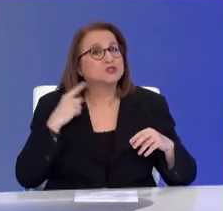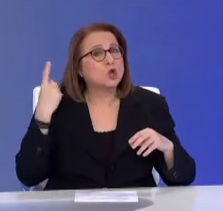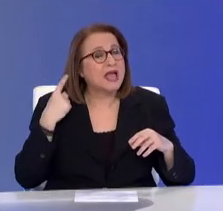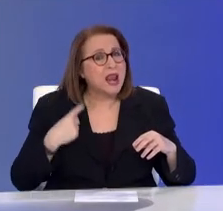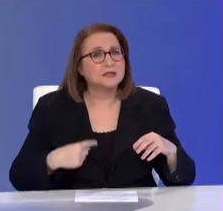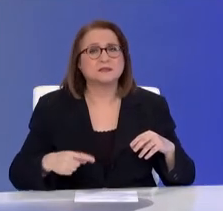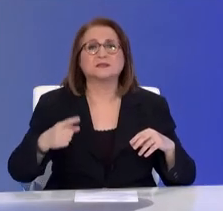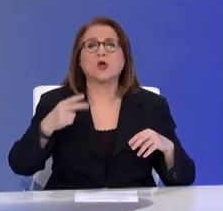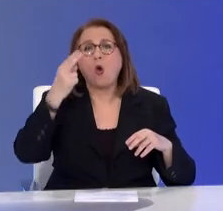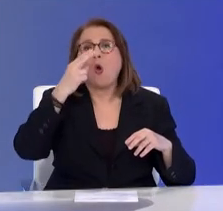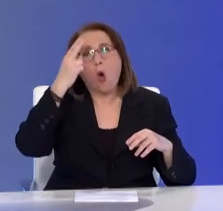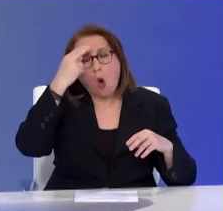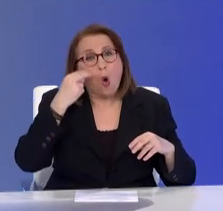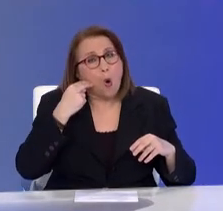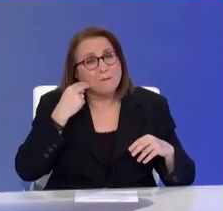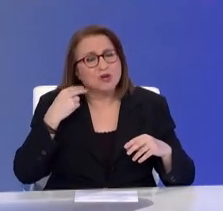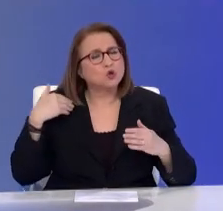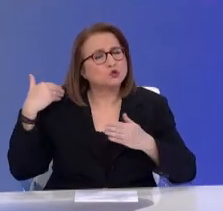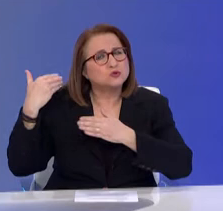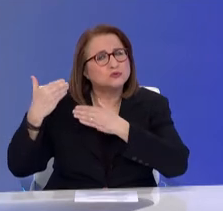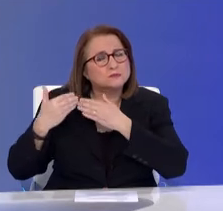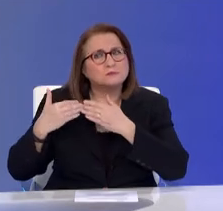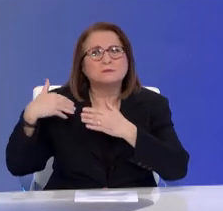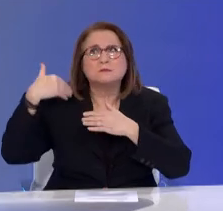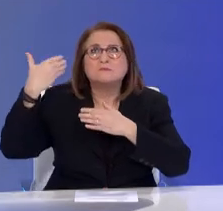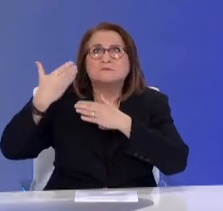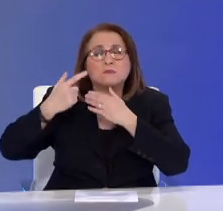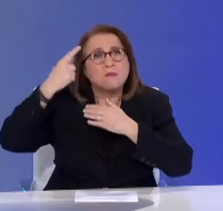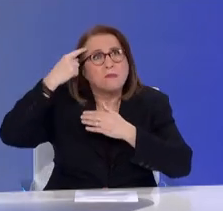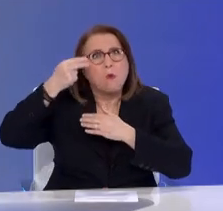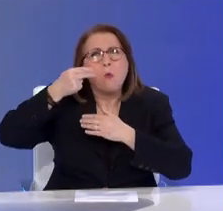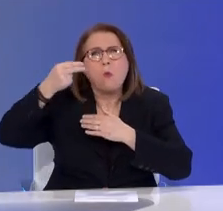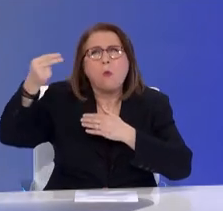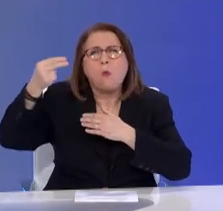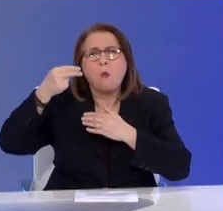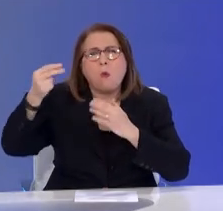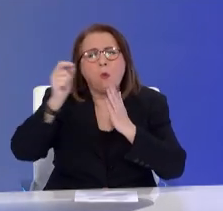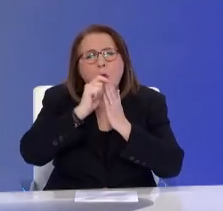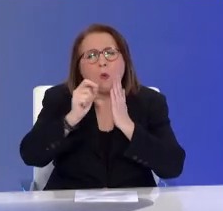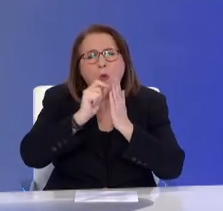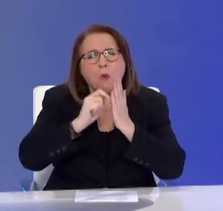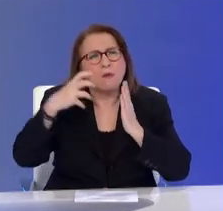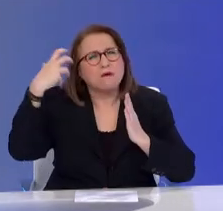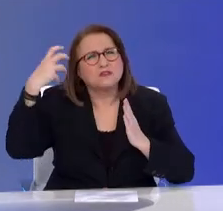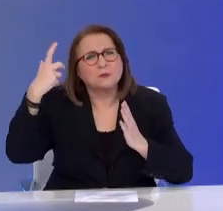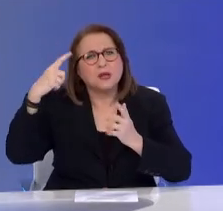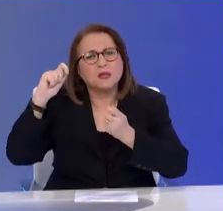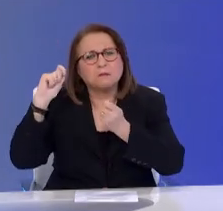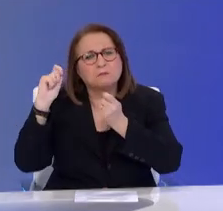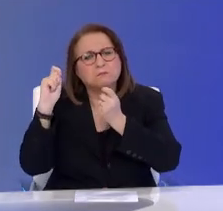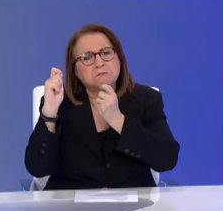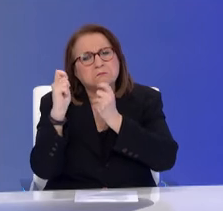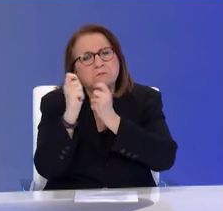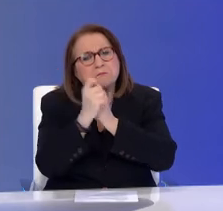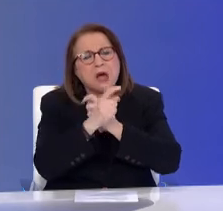αντικαταστάθηκαν από την σιωπηρή υποταγή της σκλαβιάς και